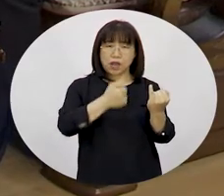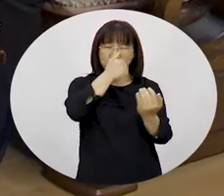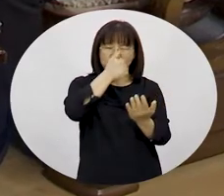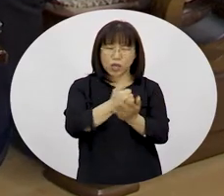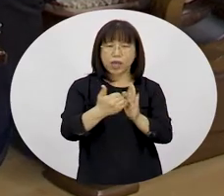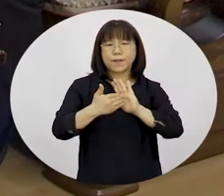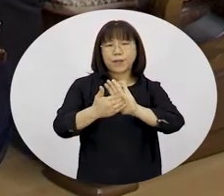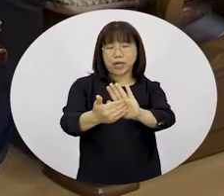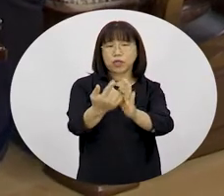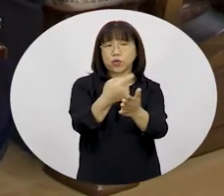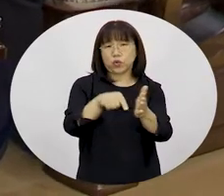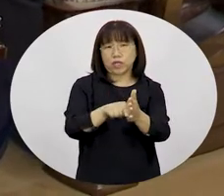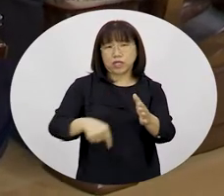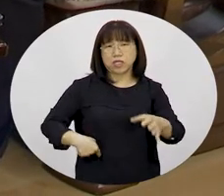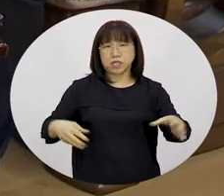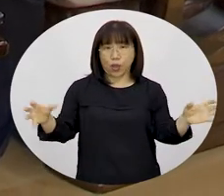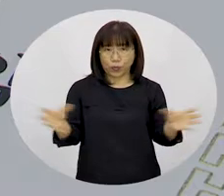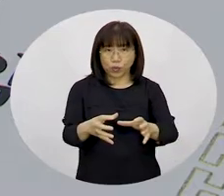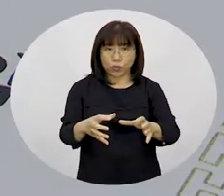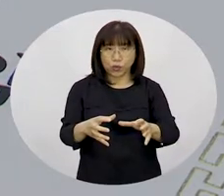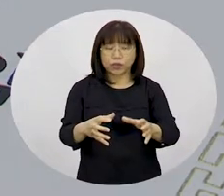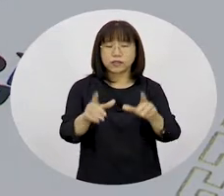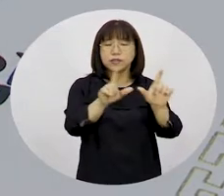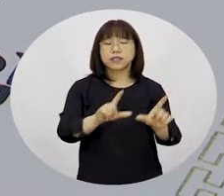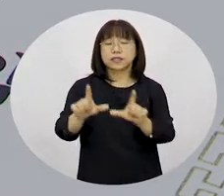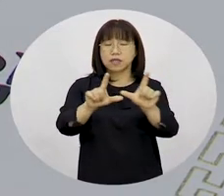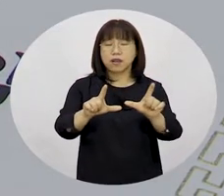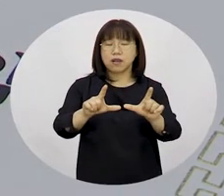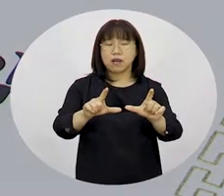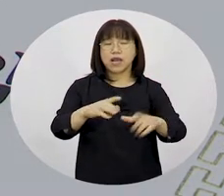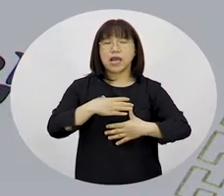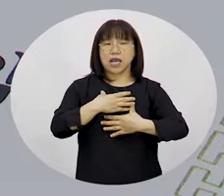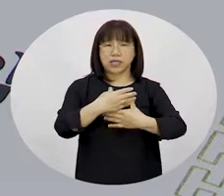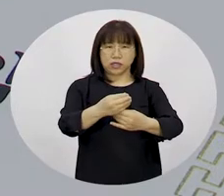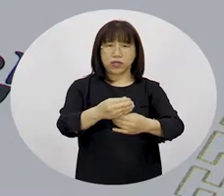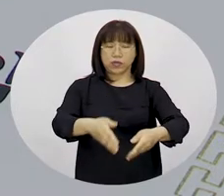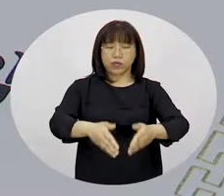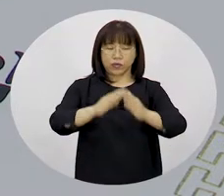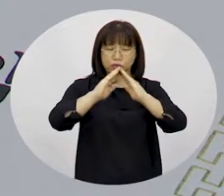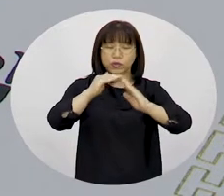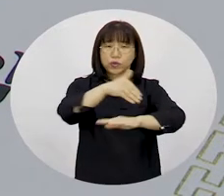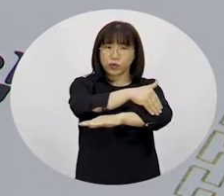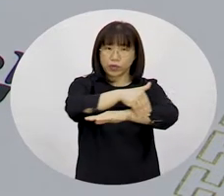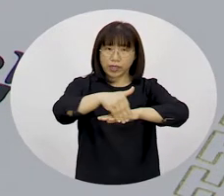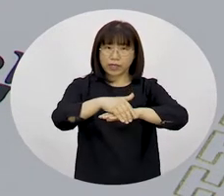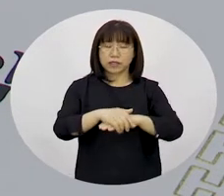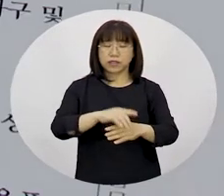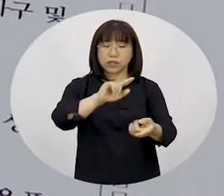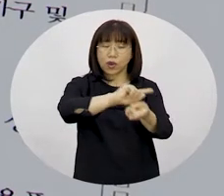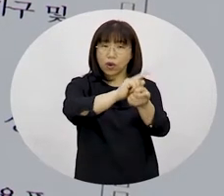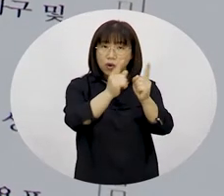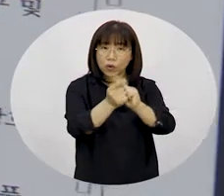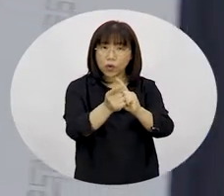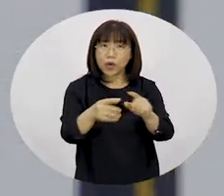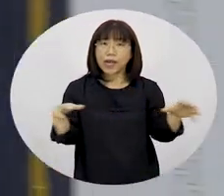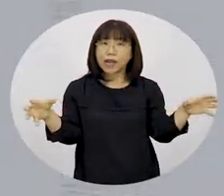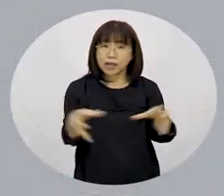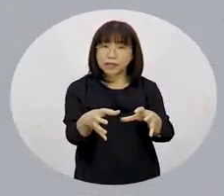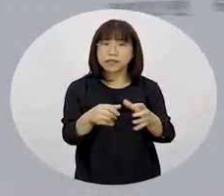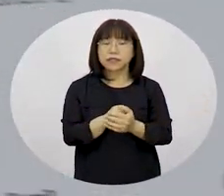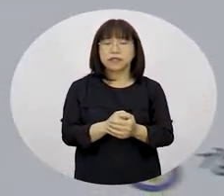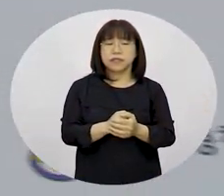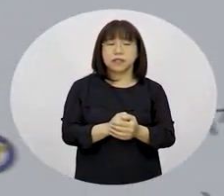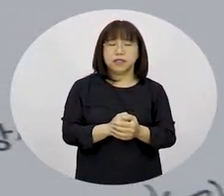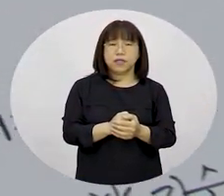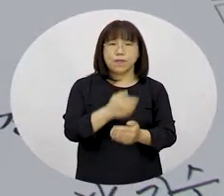여성 1인 대상 범죄를 예방하는 협조체계를 구축해 지역사회 안전망 조성에도 기여할 예정입니다 협약에 따라 두